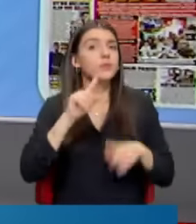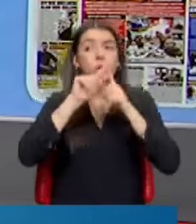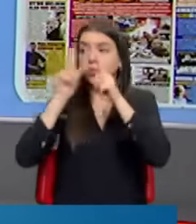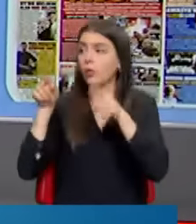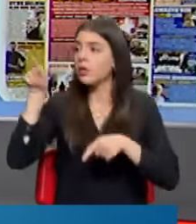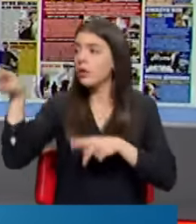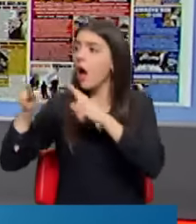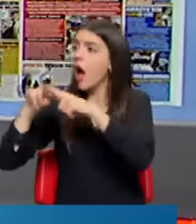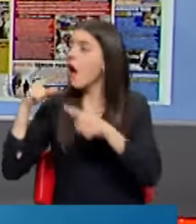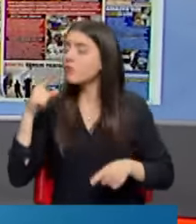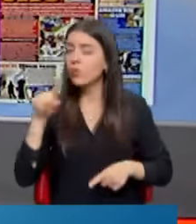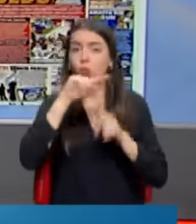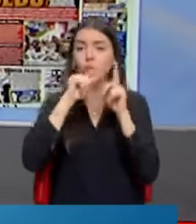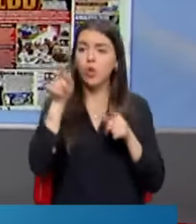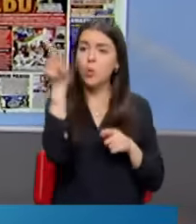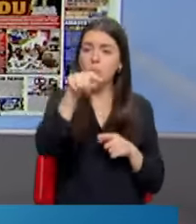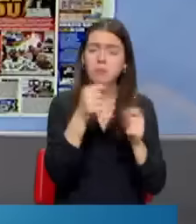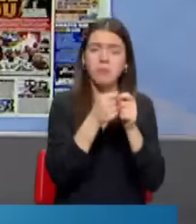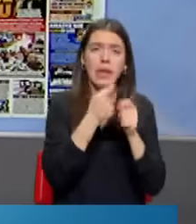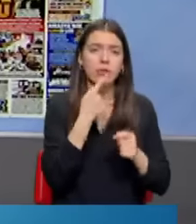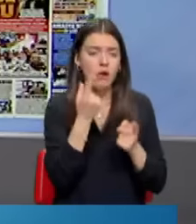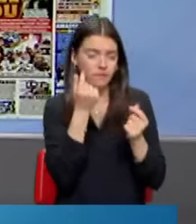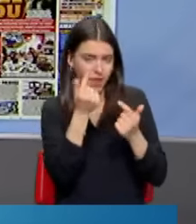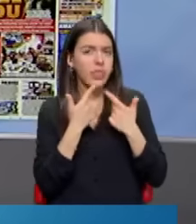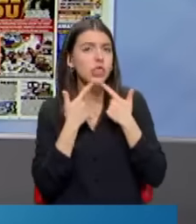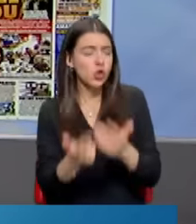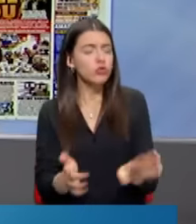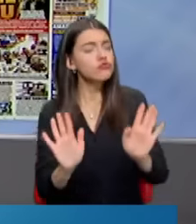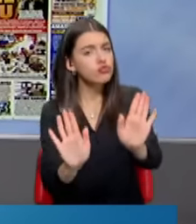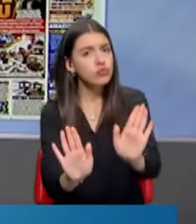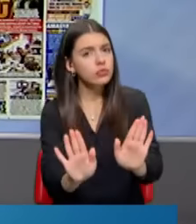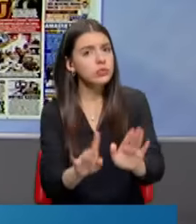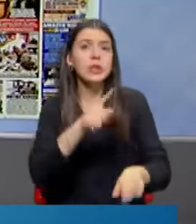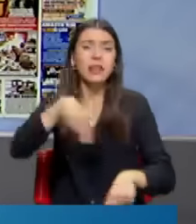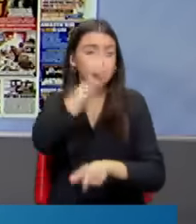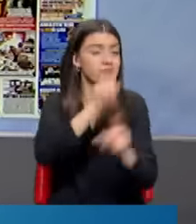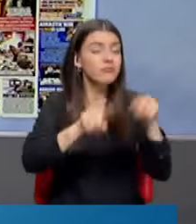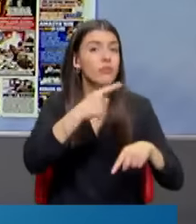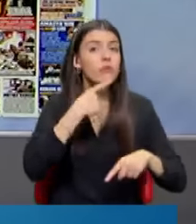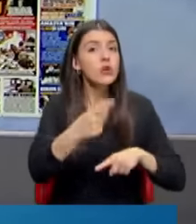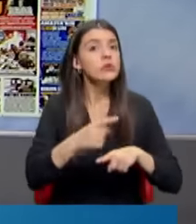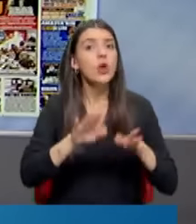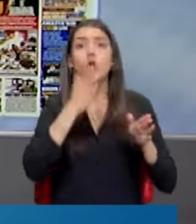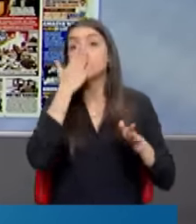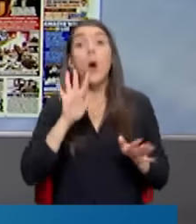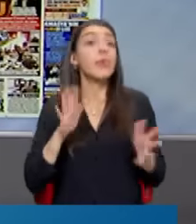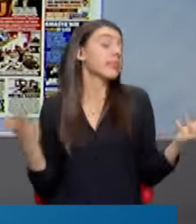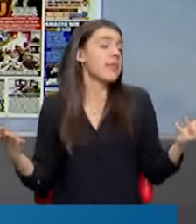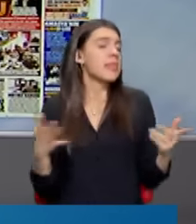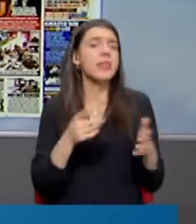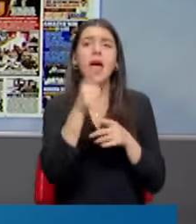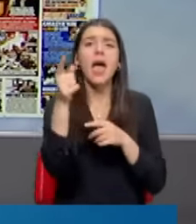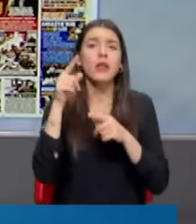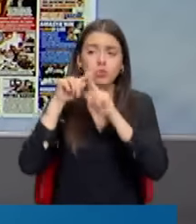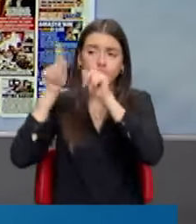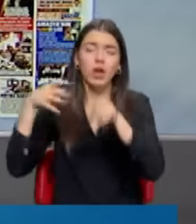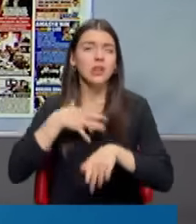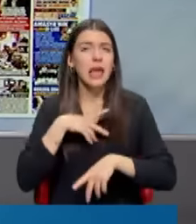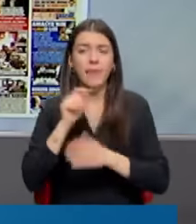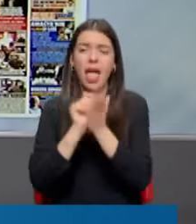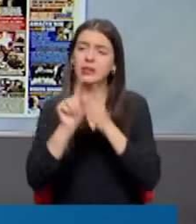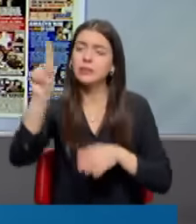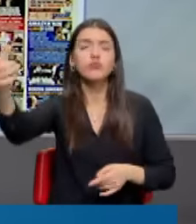A derken biri B diyor fiyatlara diyorsunuz. Kiminiz de diyor ki yok efendim neden esnaftan hesap soralım